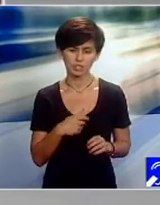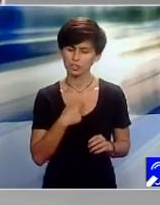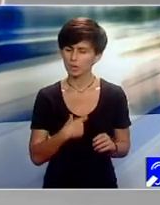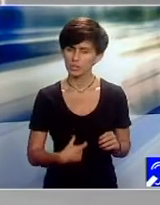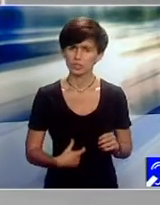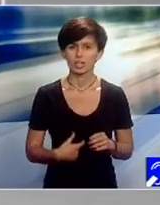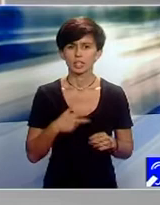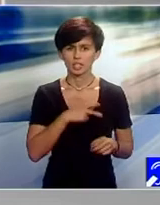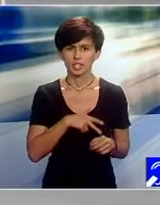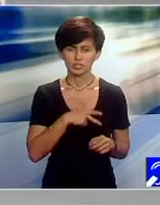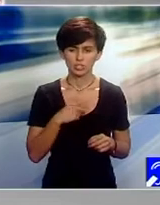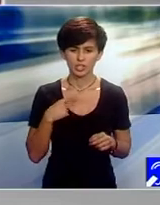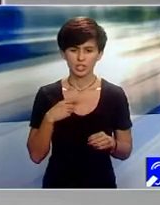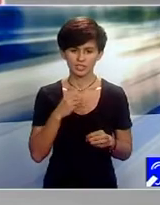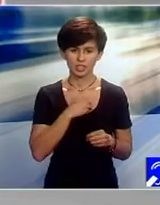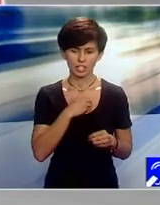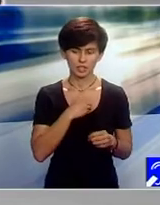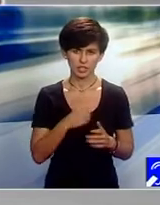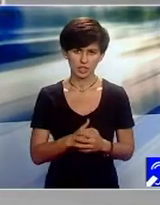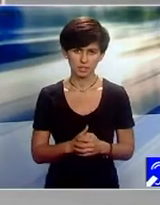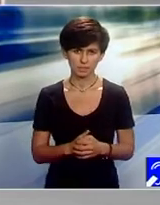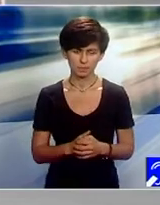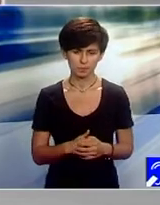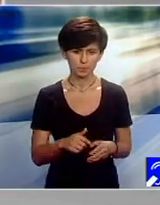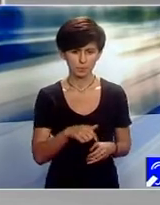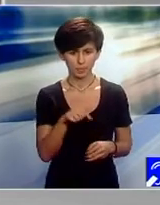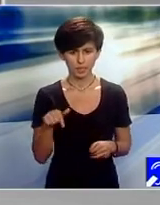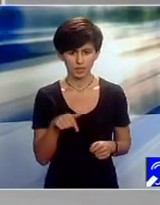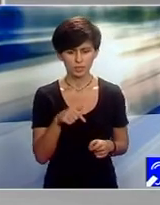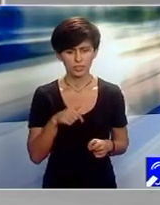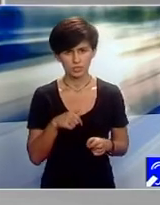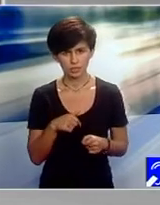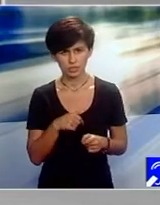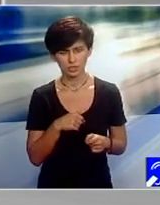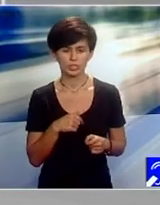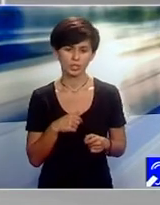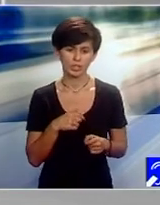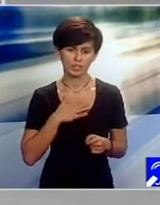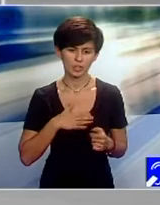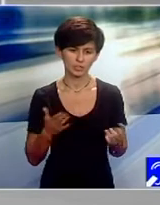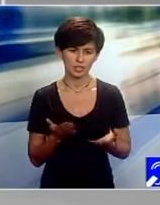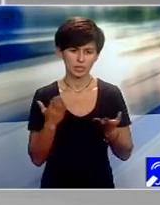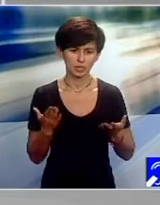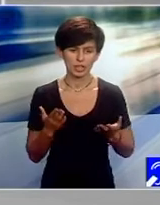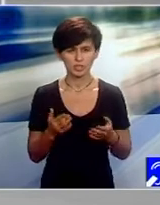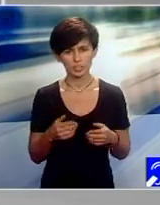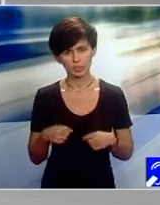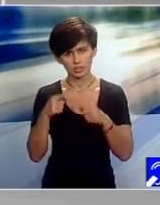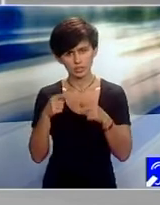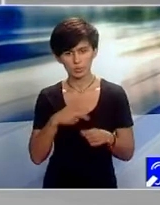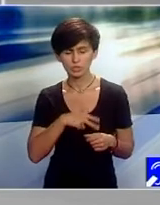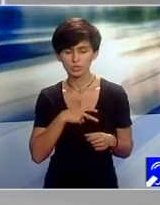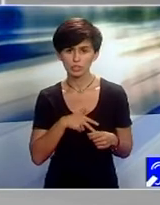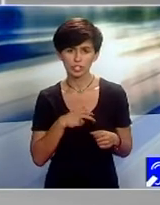persoanele acestea au tendința de a se retrage social. Și atunci am zis că mergem pe partea cognitivă, intelectuală, pe partea socială, mai avem și